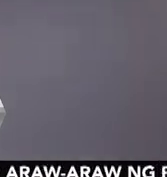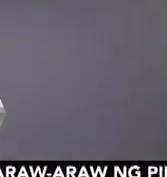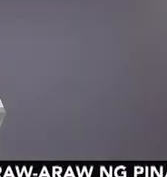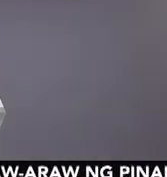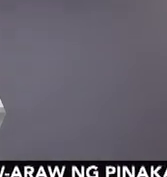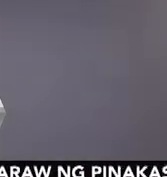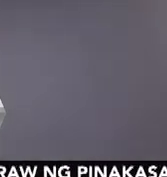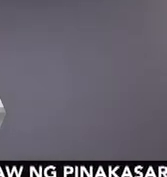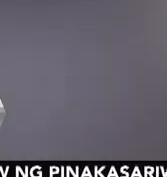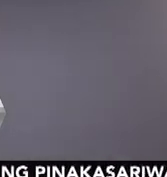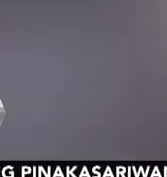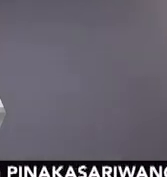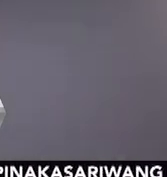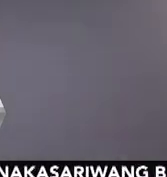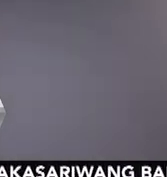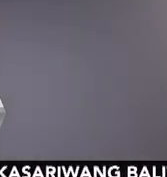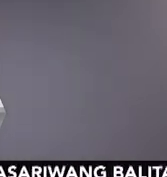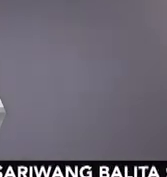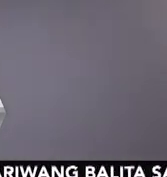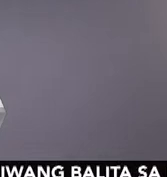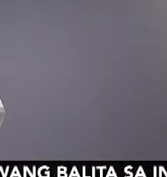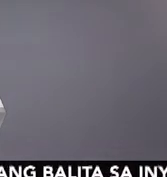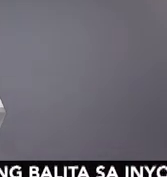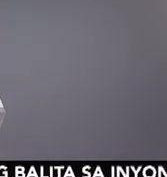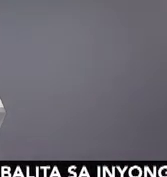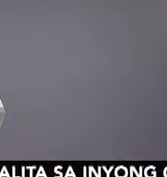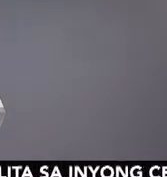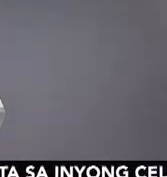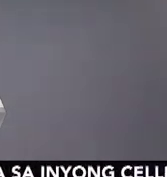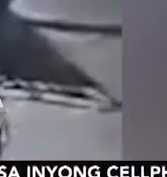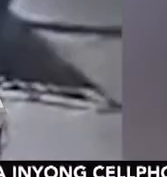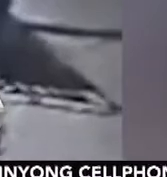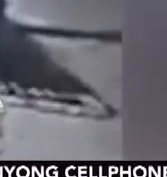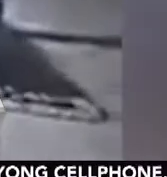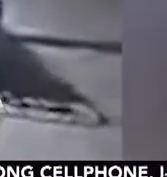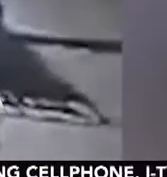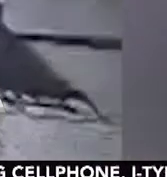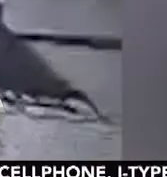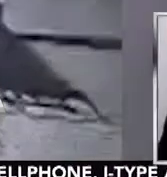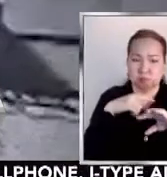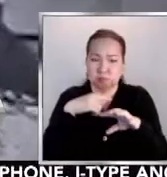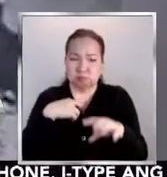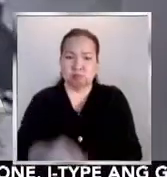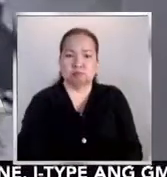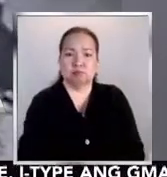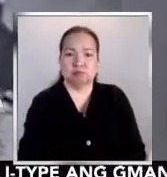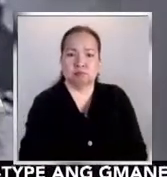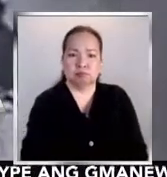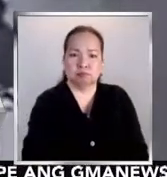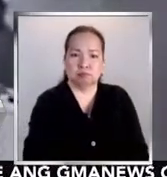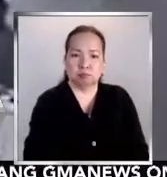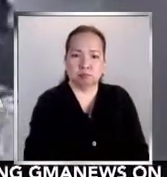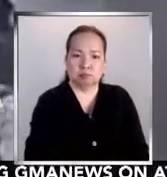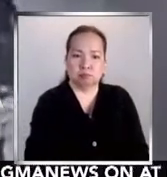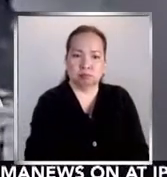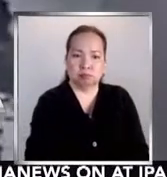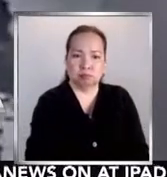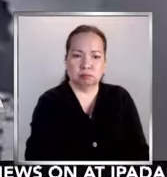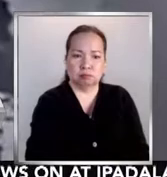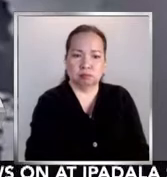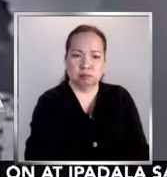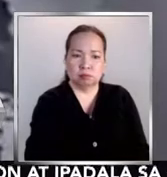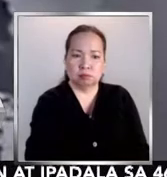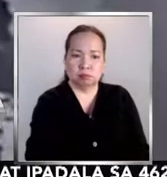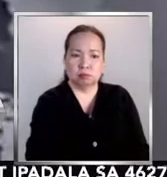Bulacan. Tila nagmamakaawa ng biktimang si Jens Patrick de la Cruz pero hindi tumigil ang suspect hanggang matumba